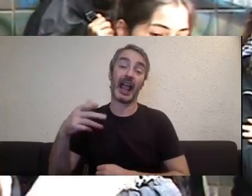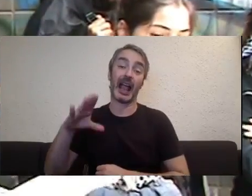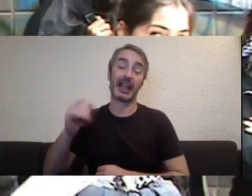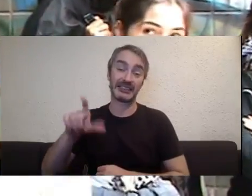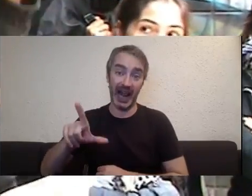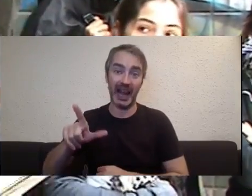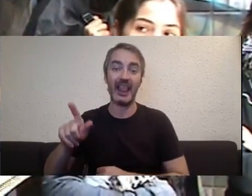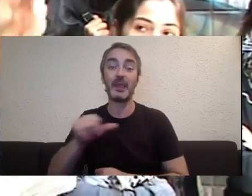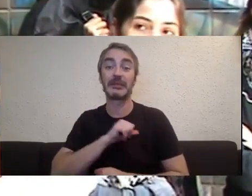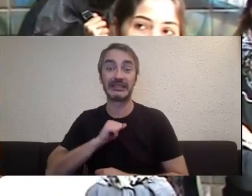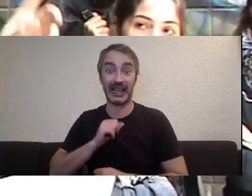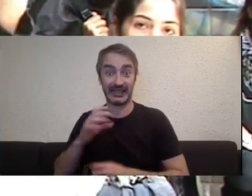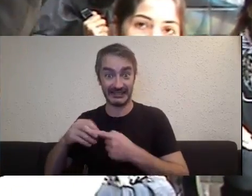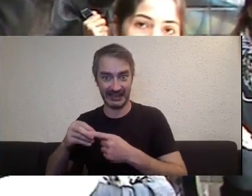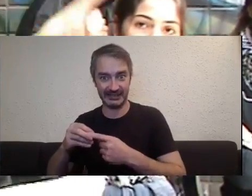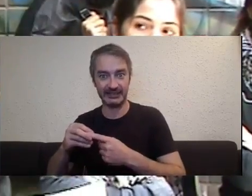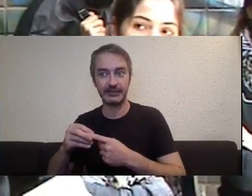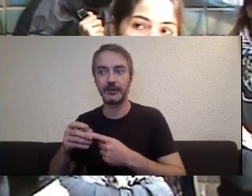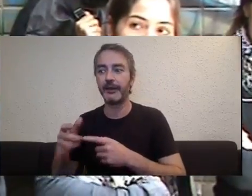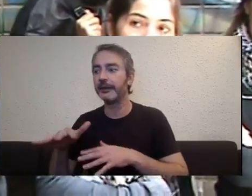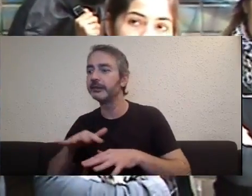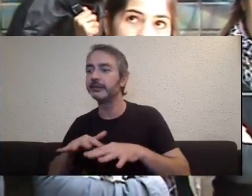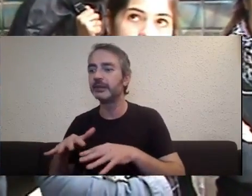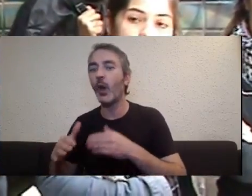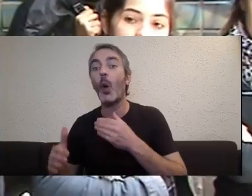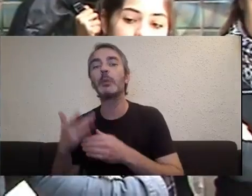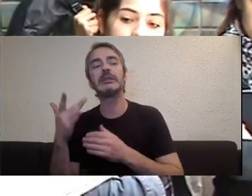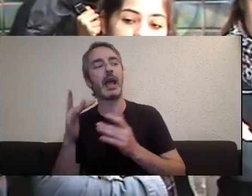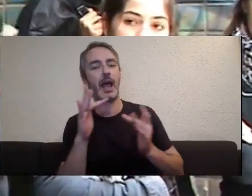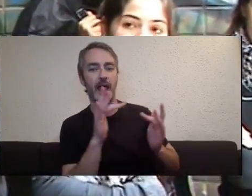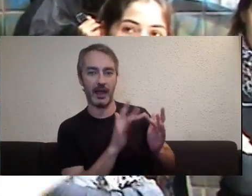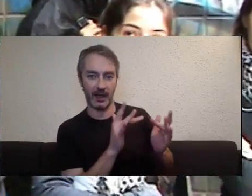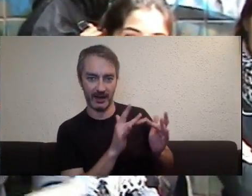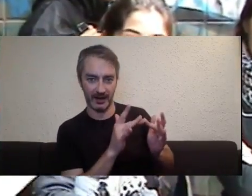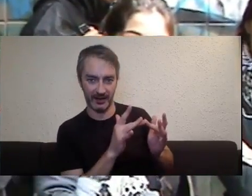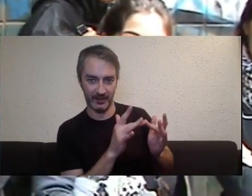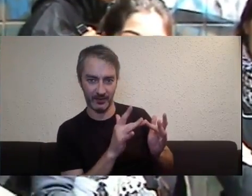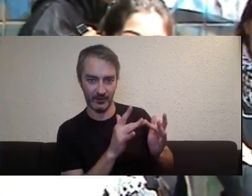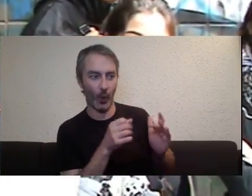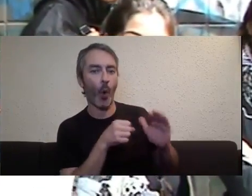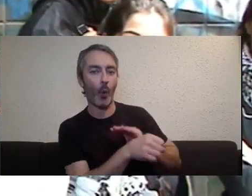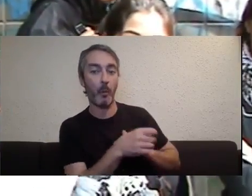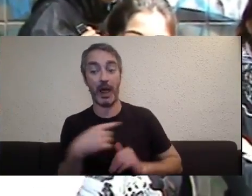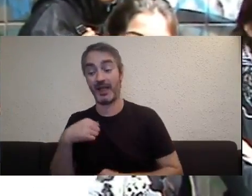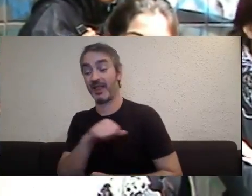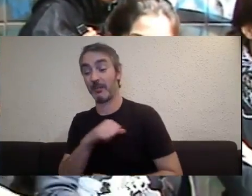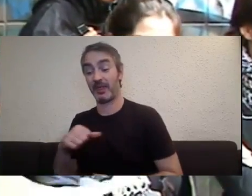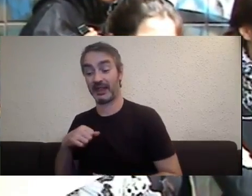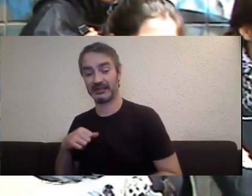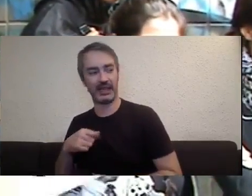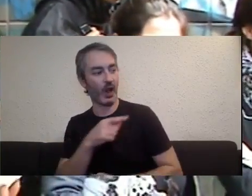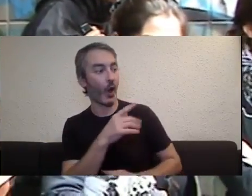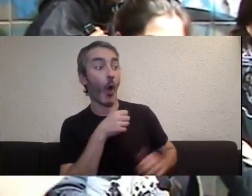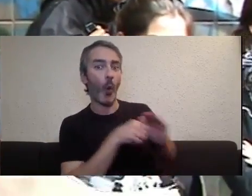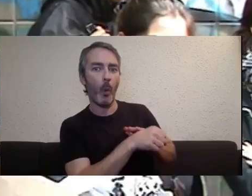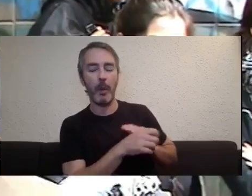gent del casal independentista de Sants, que abans estava aquí al costat, doncs comencéssim a mantenir relació amb el moviment de